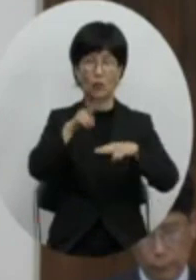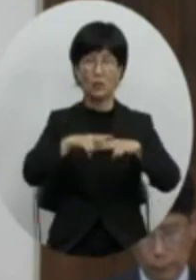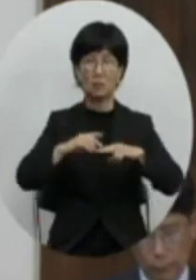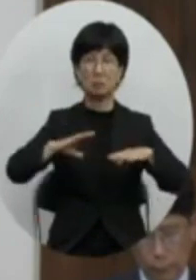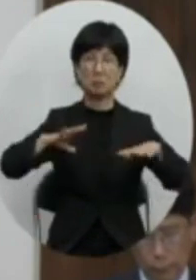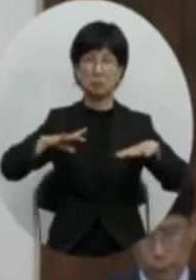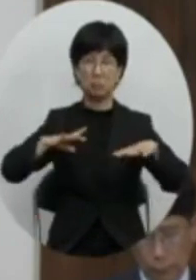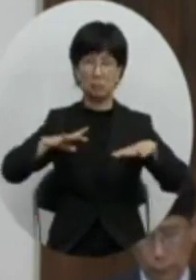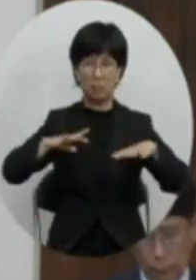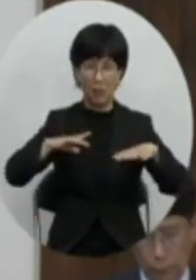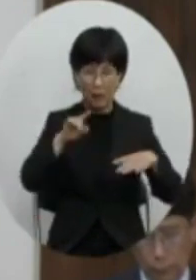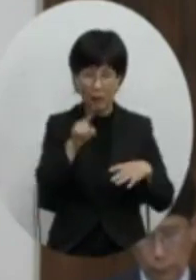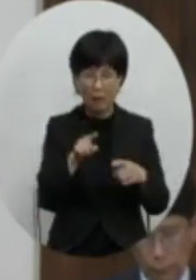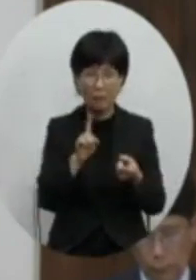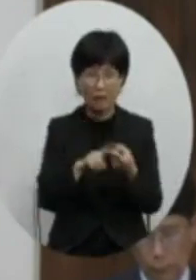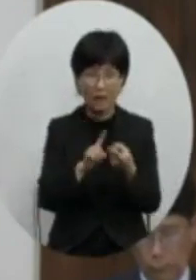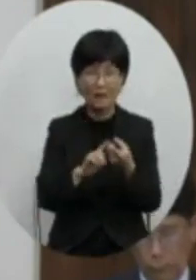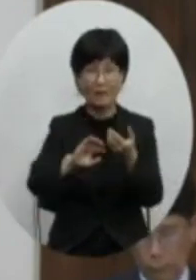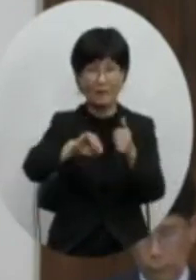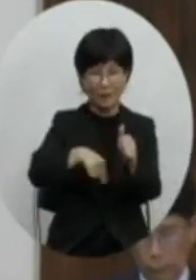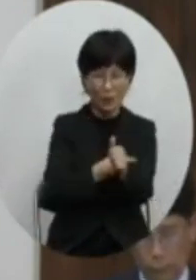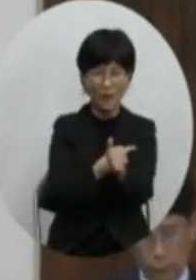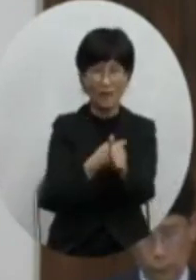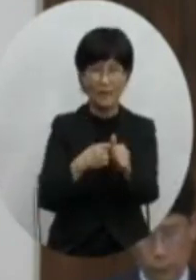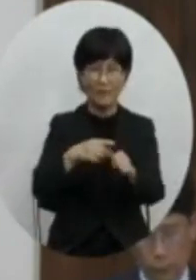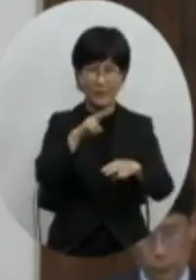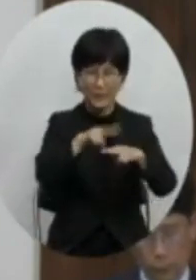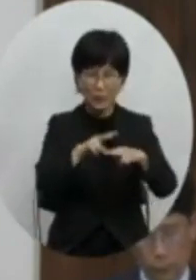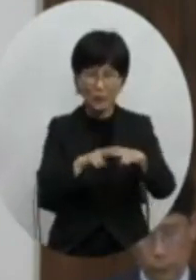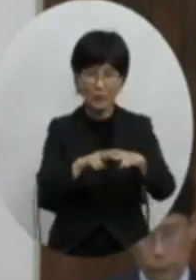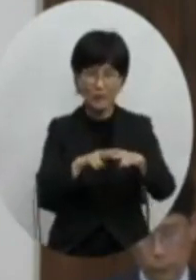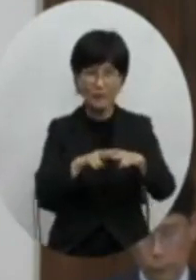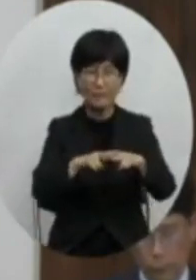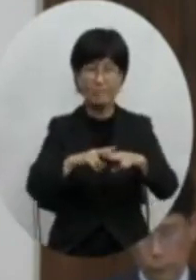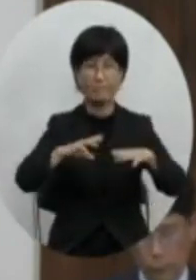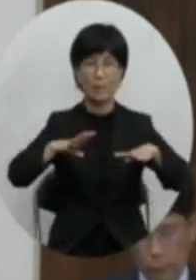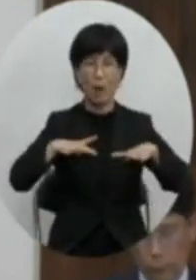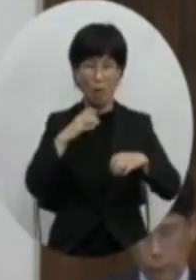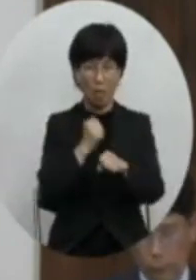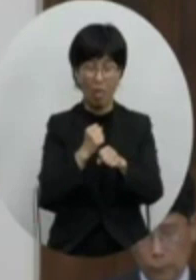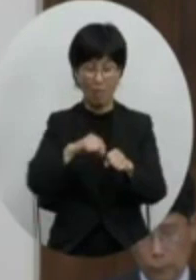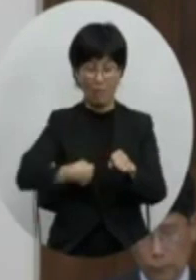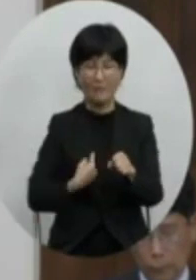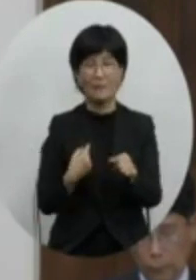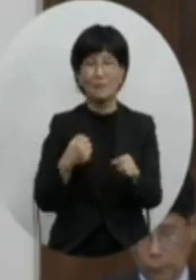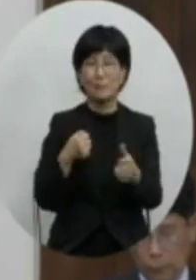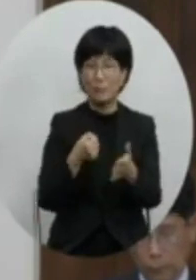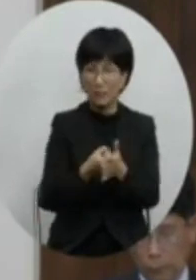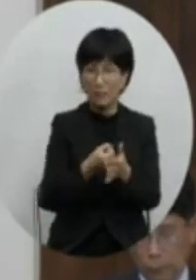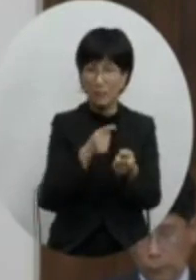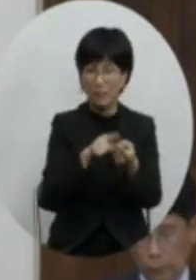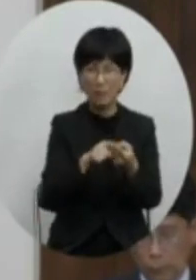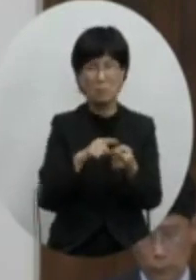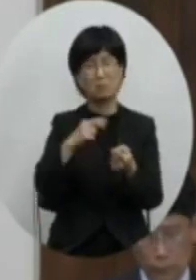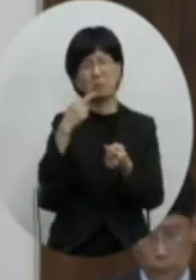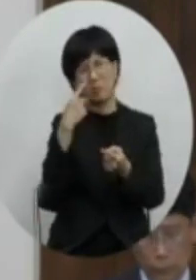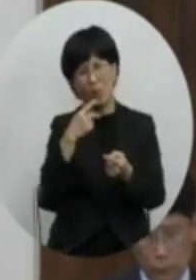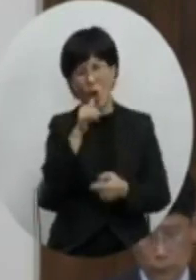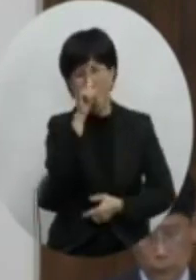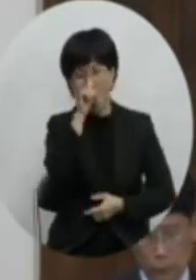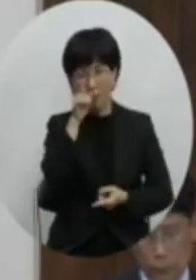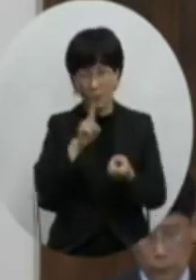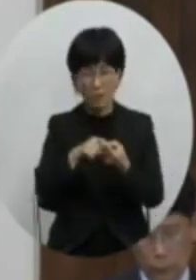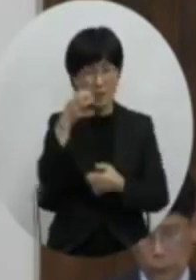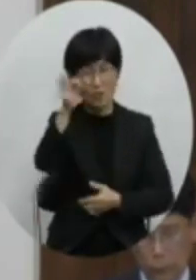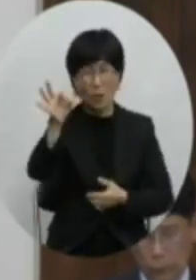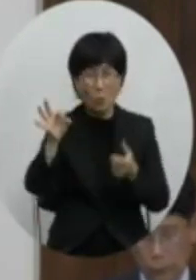가시한 나머지 권한과 지위만을 강조하며 자신이 판단에 틀렸을 가능성을 인정하지